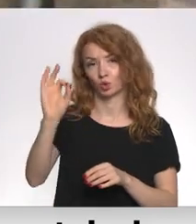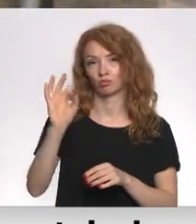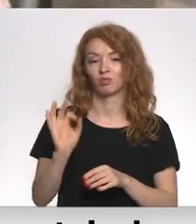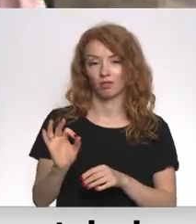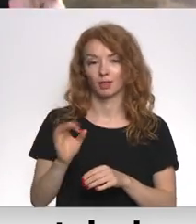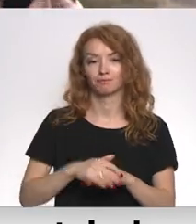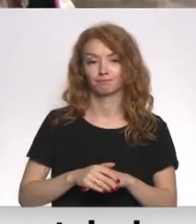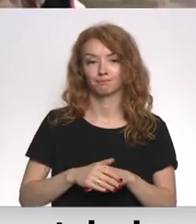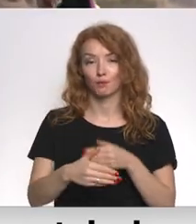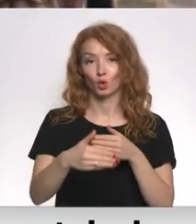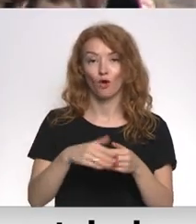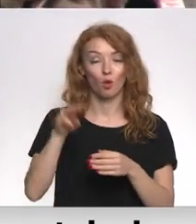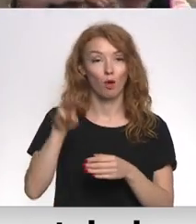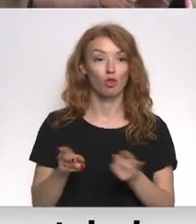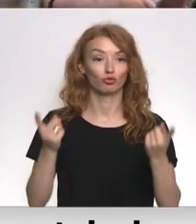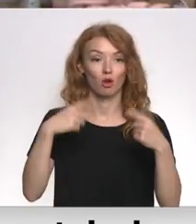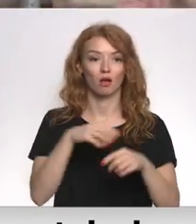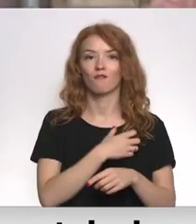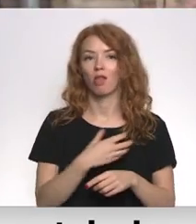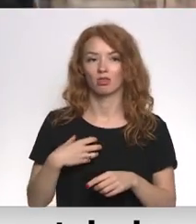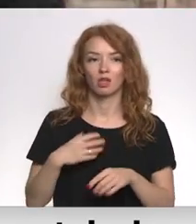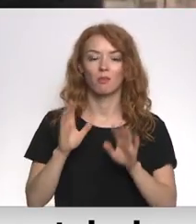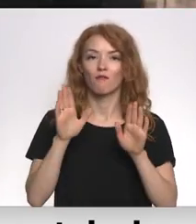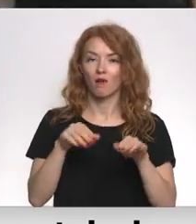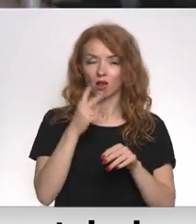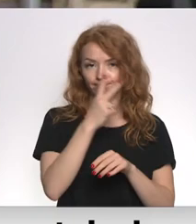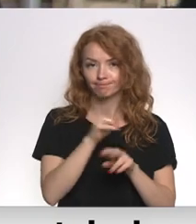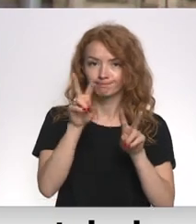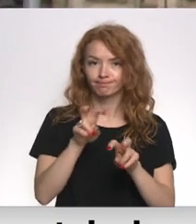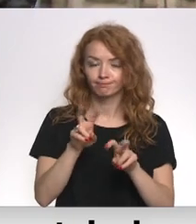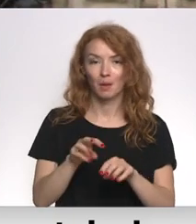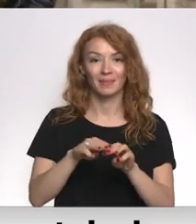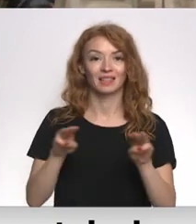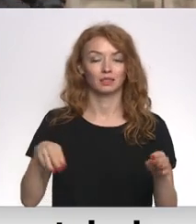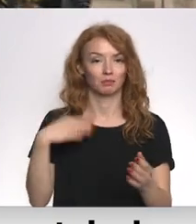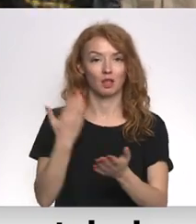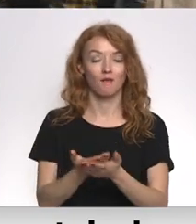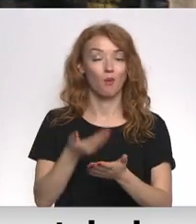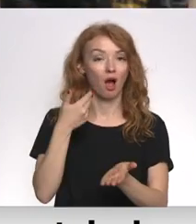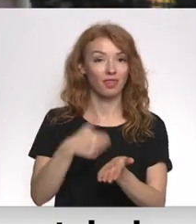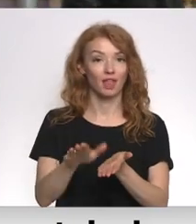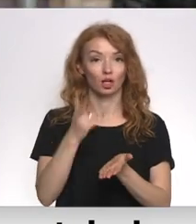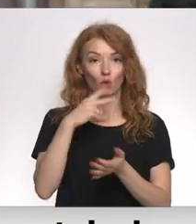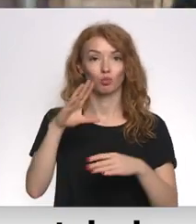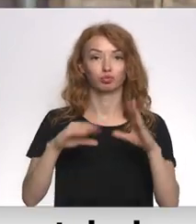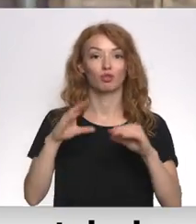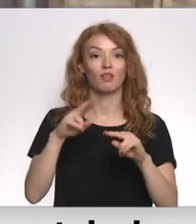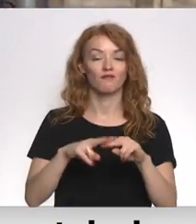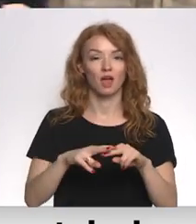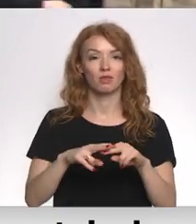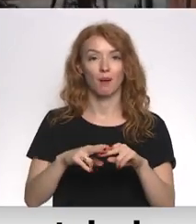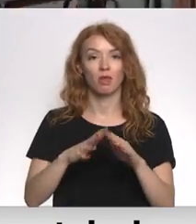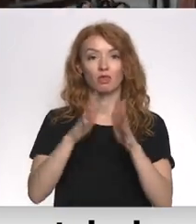50%. Tuvāko mēnešu laikā valdība varētu skatīt ministrijas piedāvājumu atteikties no budžeta vietām,